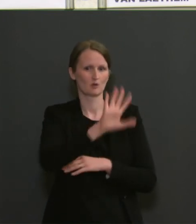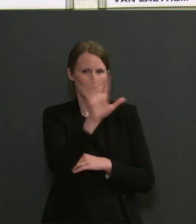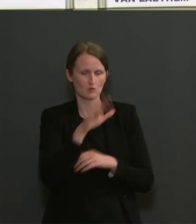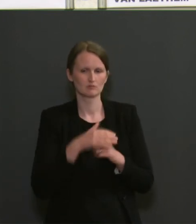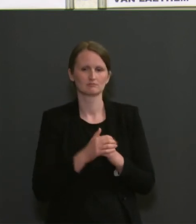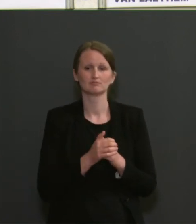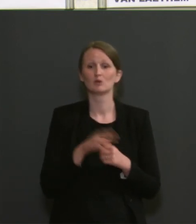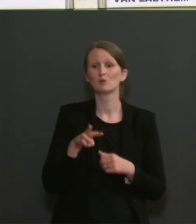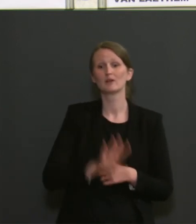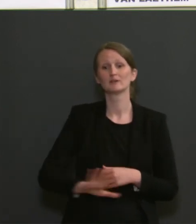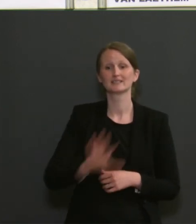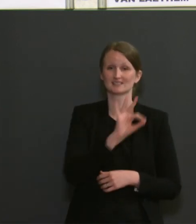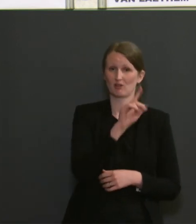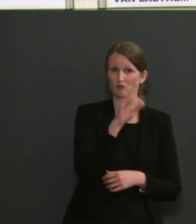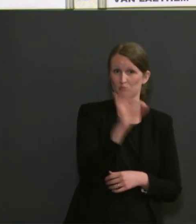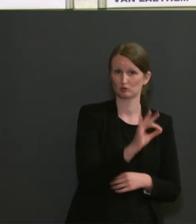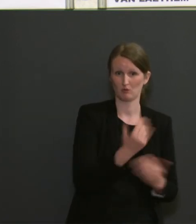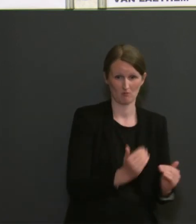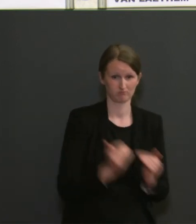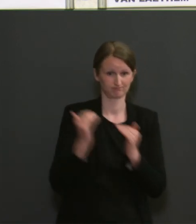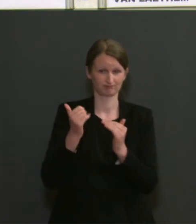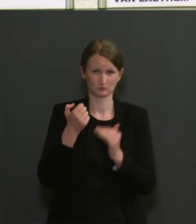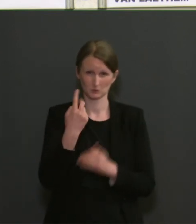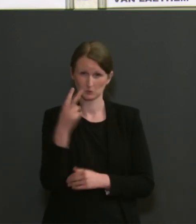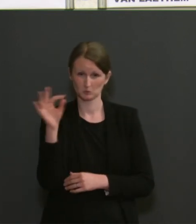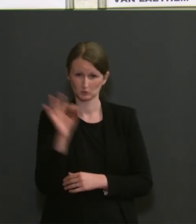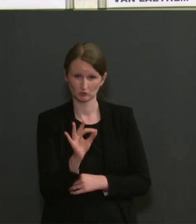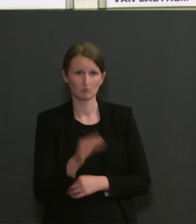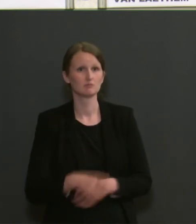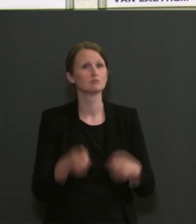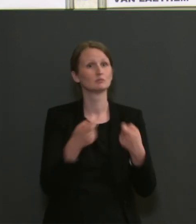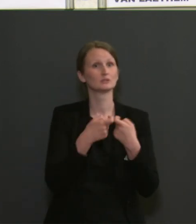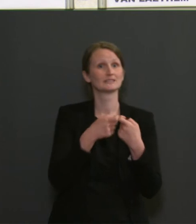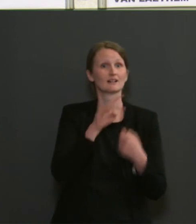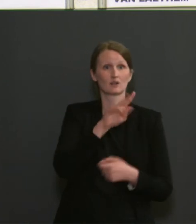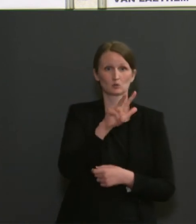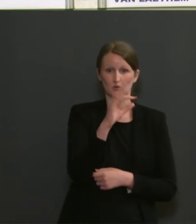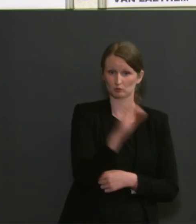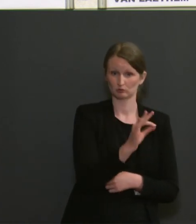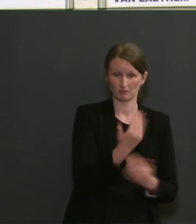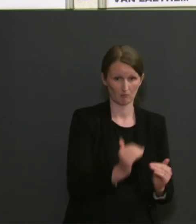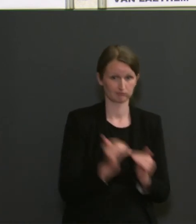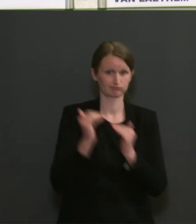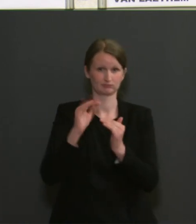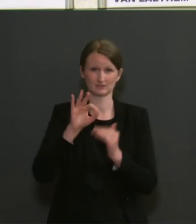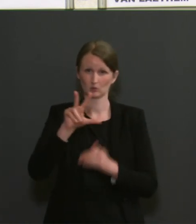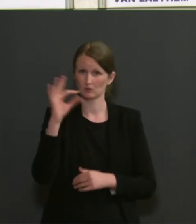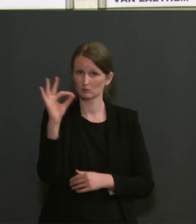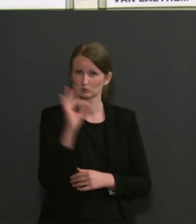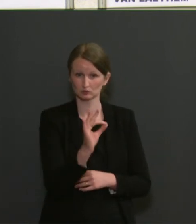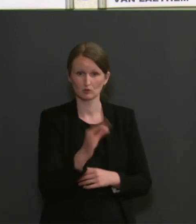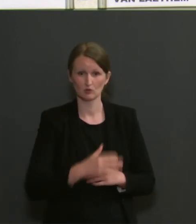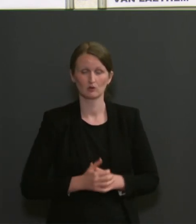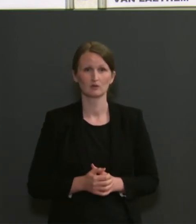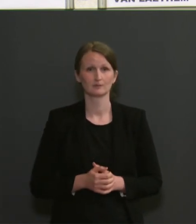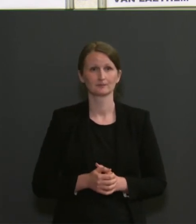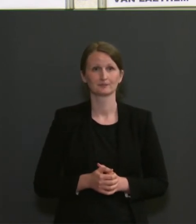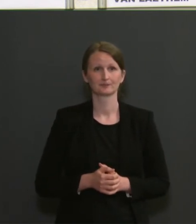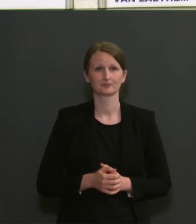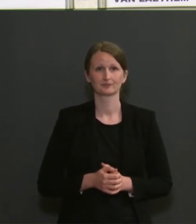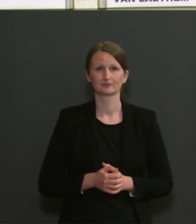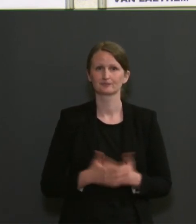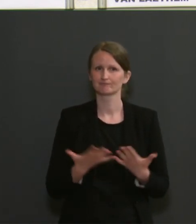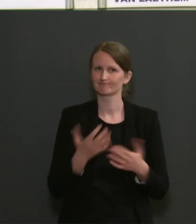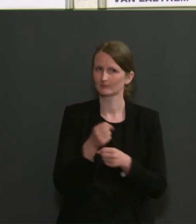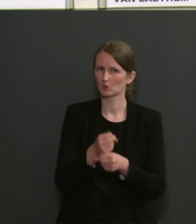à 53% dans la région de Bruxelles-Capitale. Le nombre de maisons de repos dans lesquelles il n'y